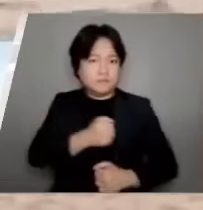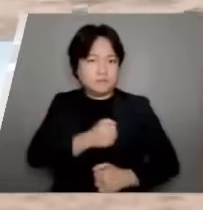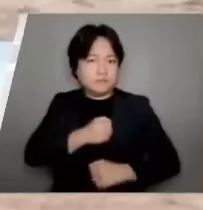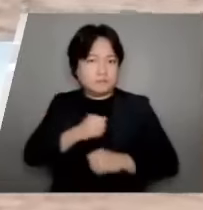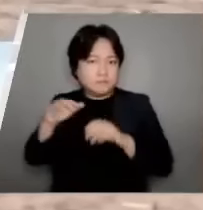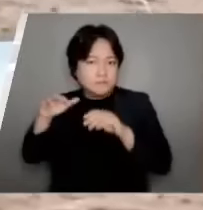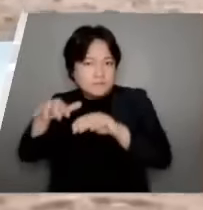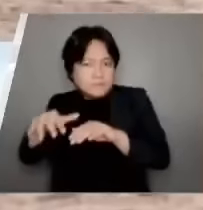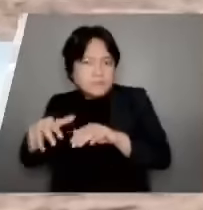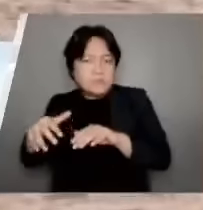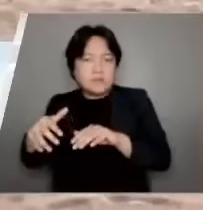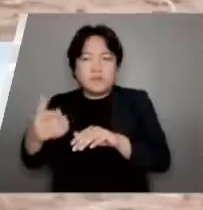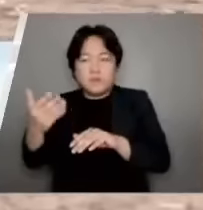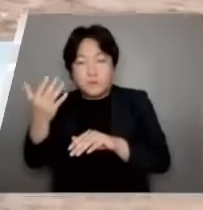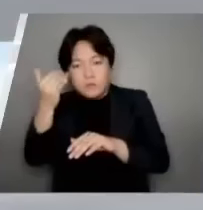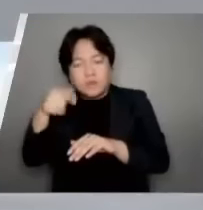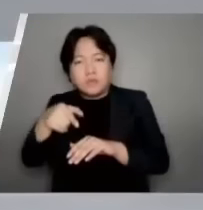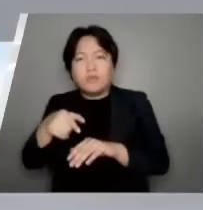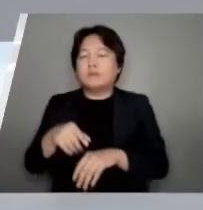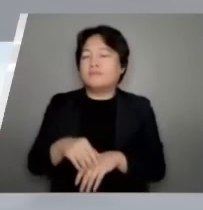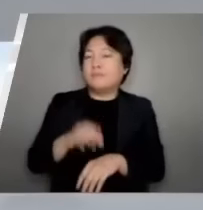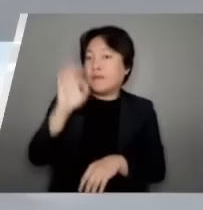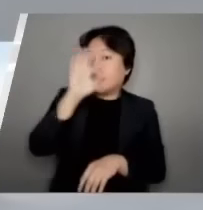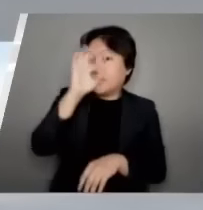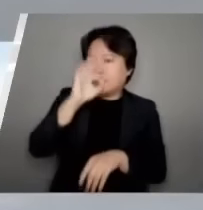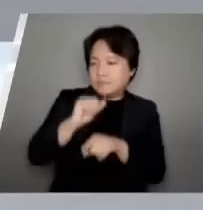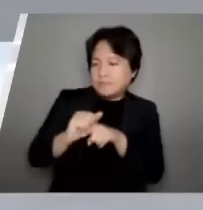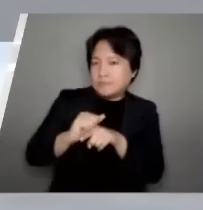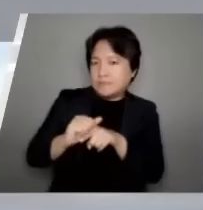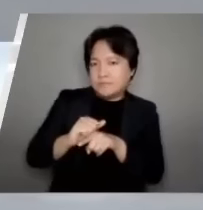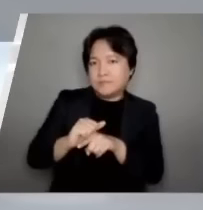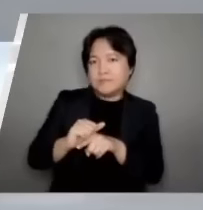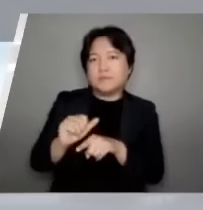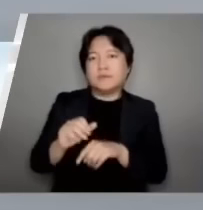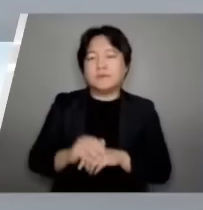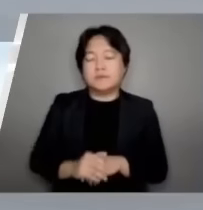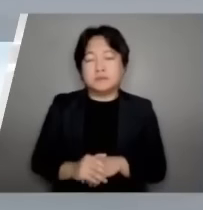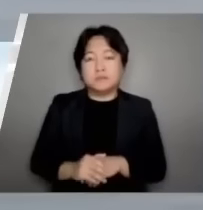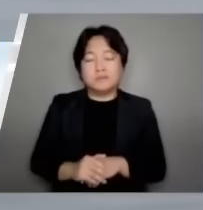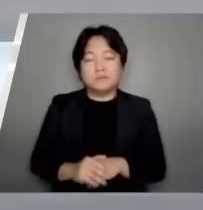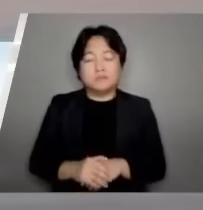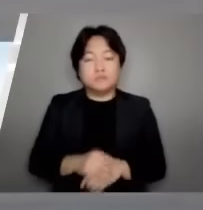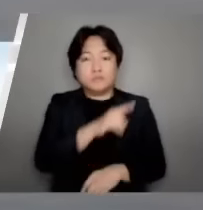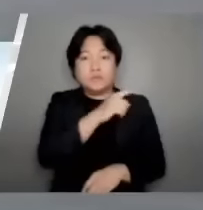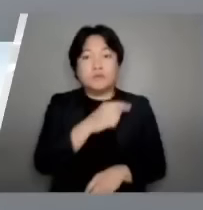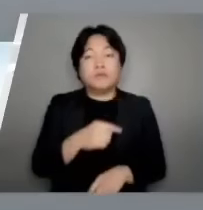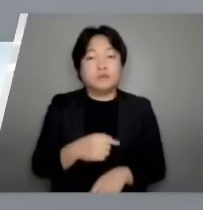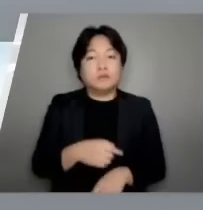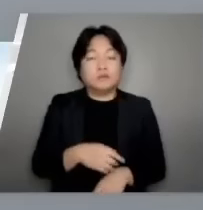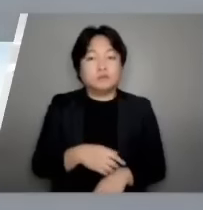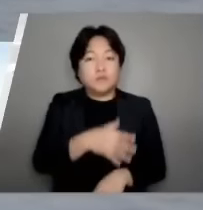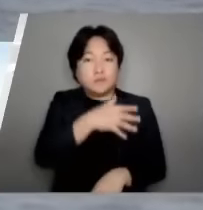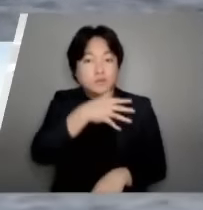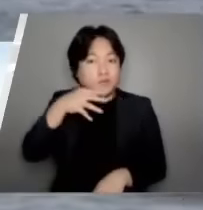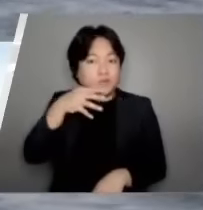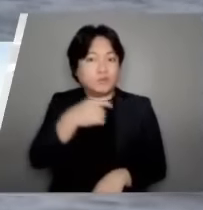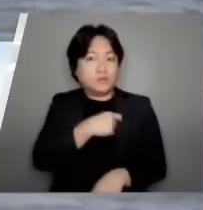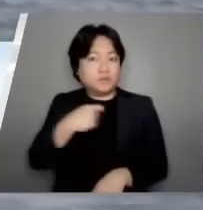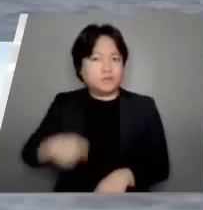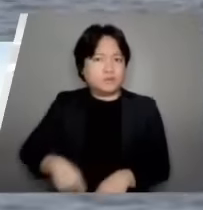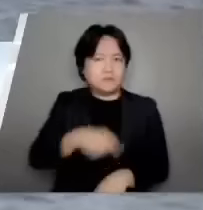taga-Philippine Army Artillery Regiment. Sa kabila yan, napag-alma ng China at Russia sa pananatili ng US missiles sa pangambang